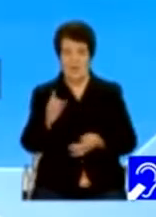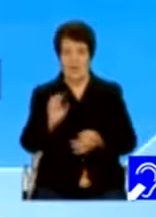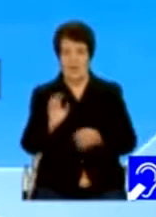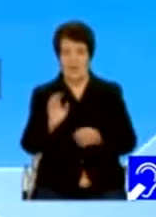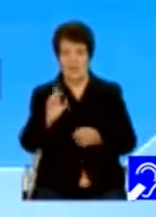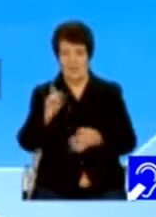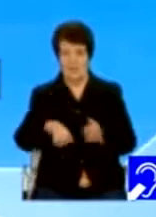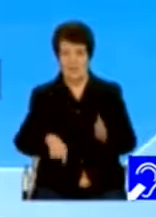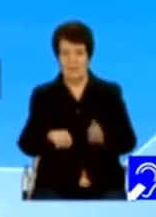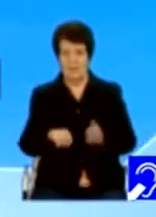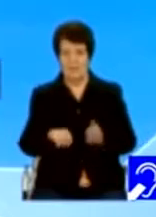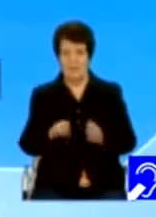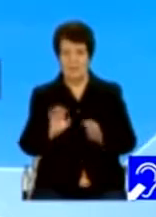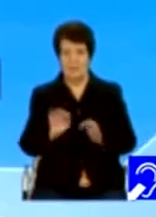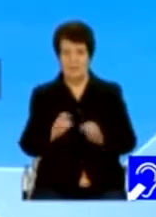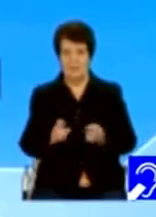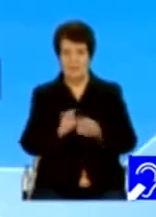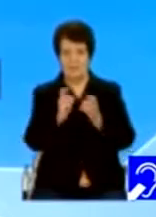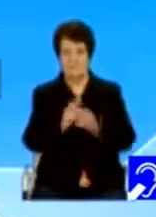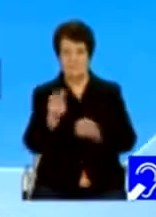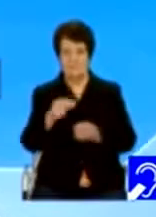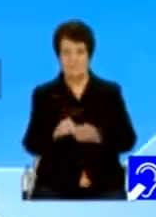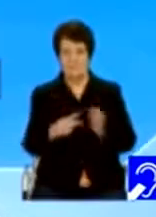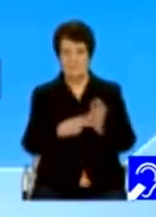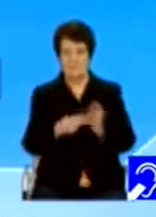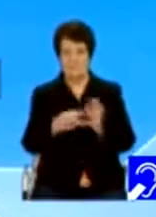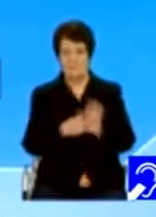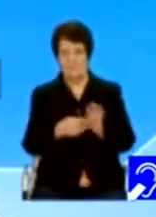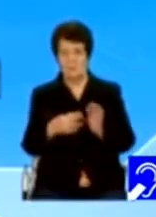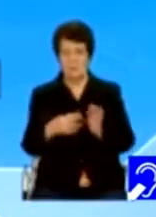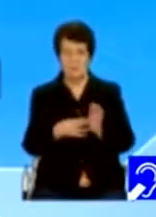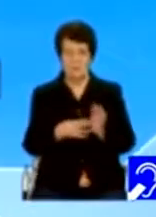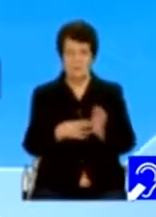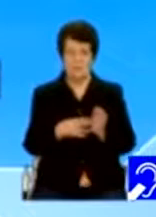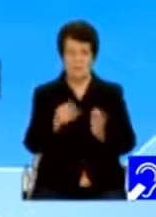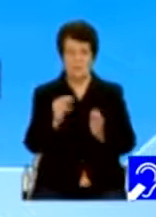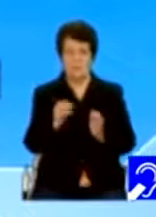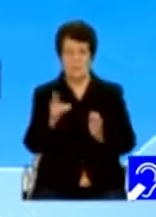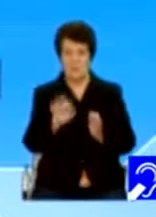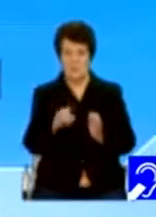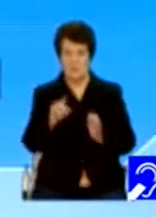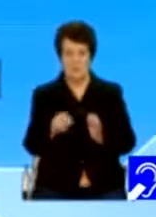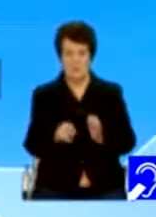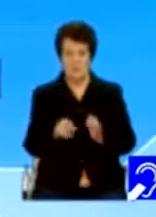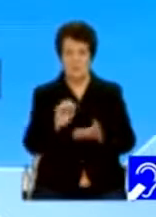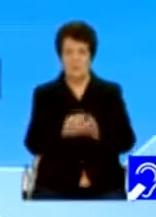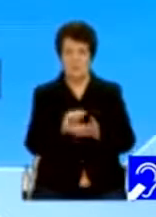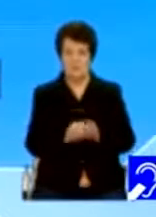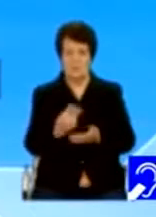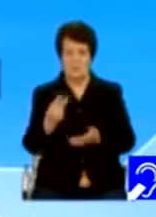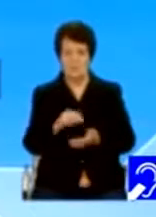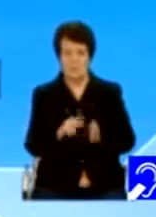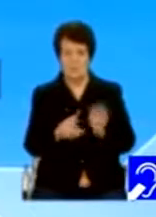dată bătaia, am luat bătaia în 2007-2008. 2009. În 2008 am câștigat la CEDO un dosar pentru